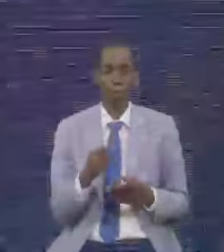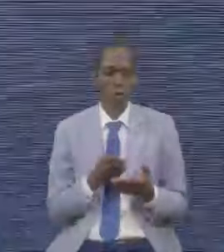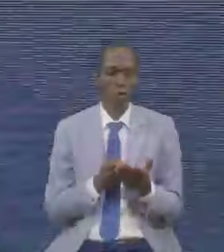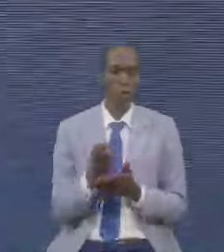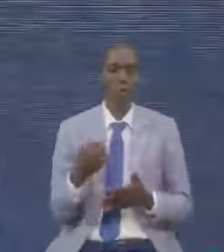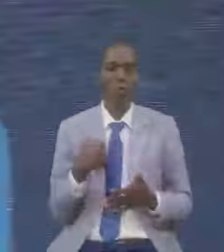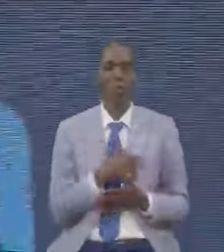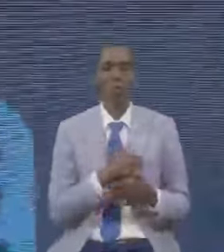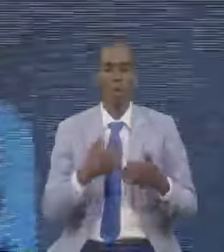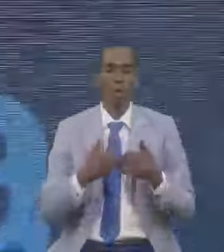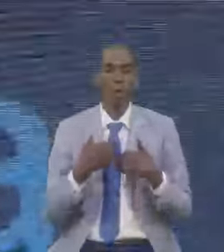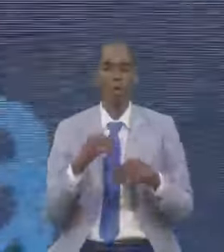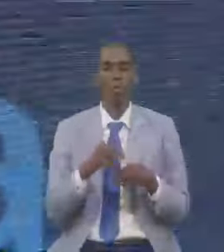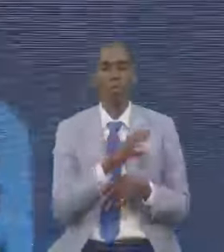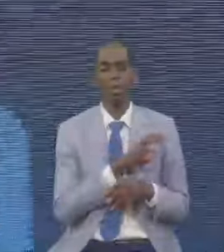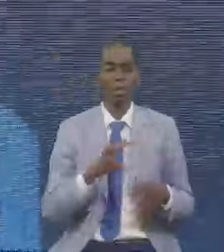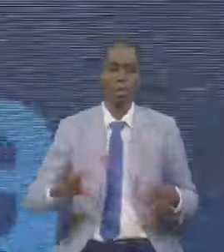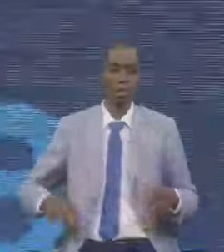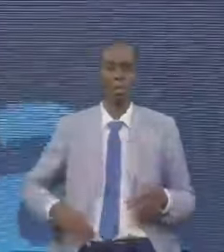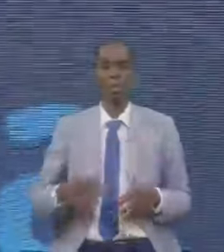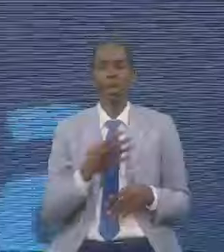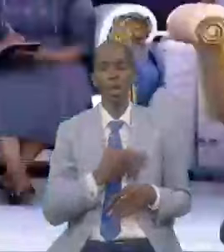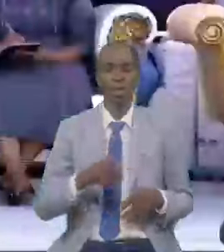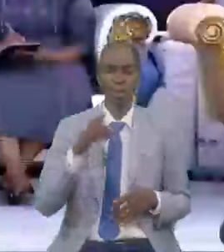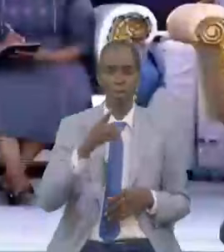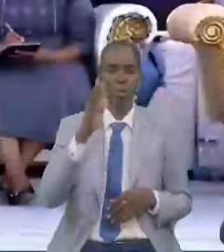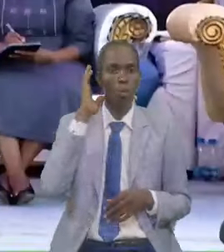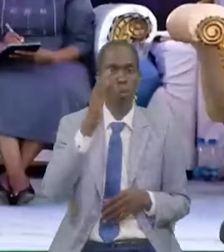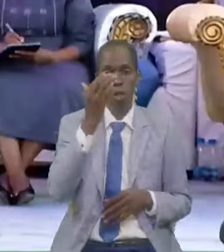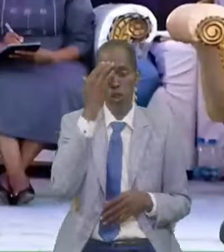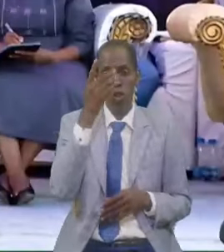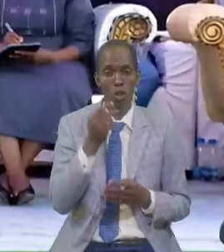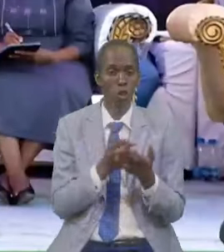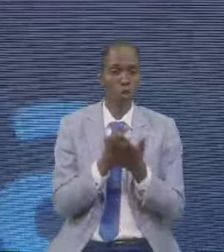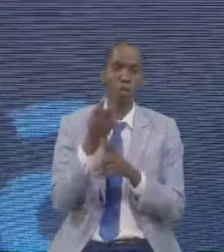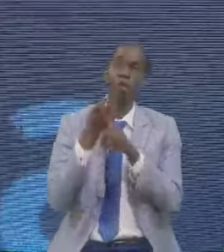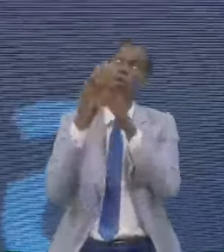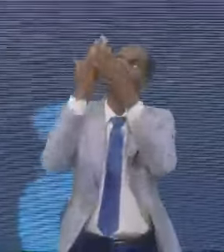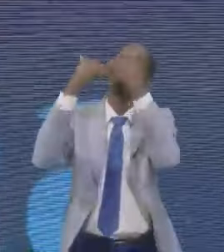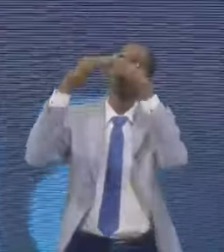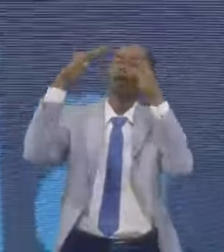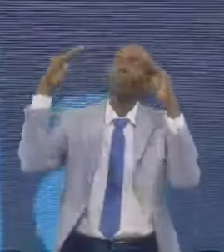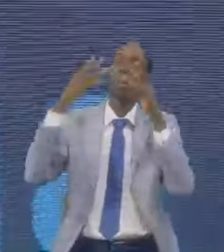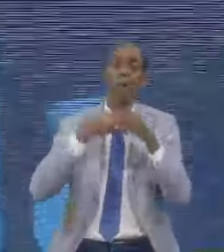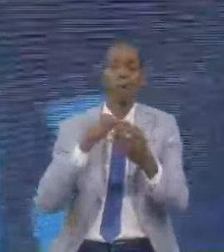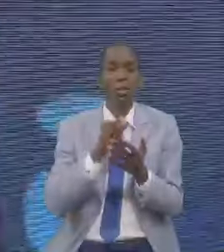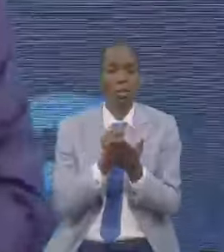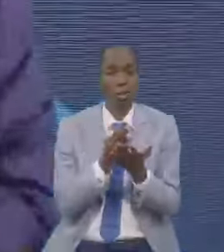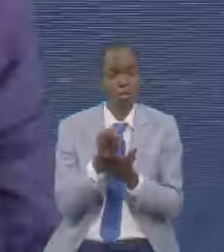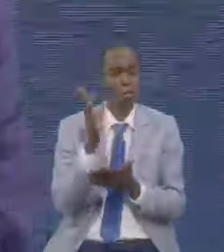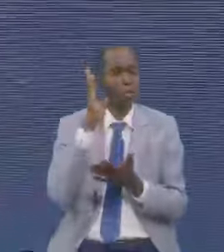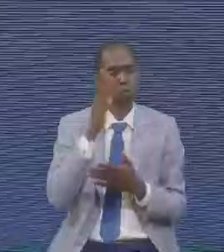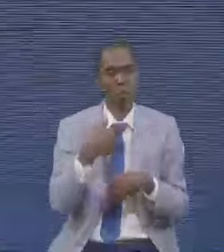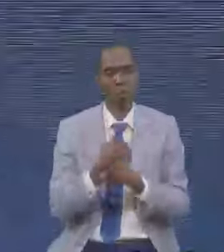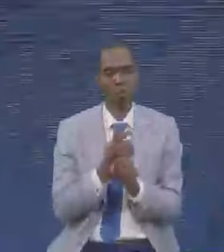కలిగిన సత్యం. The truth from heaven and that truth will make you free. ఆయొక్క సత్యం